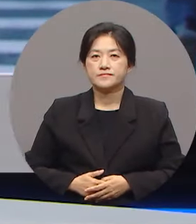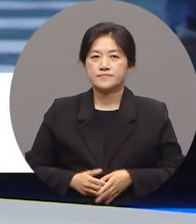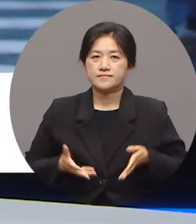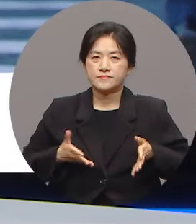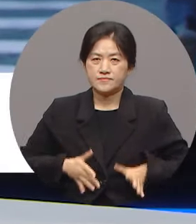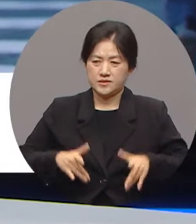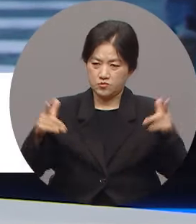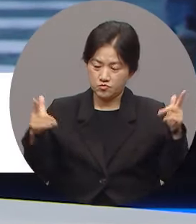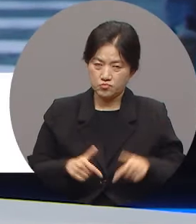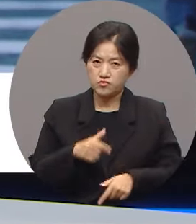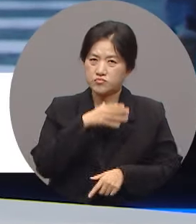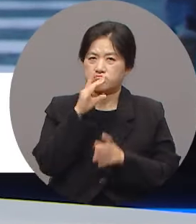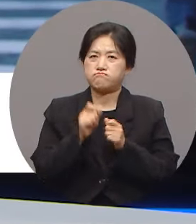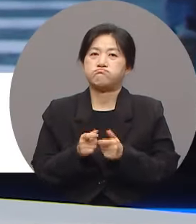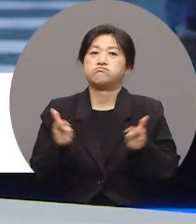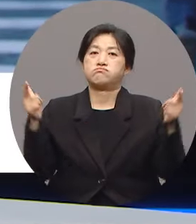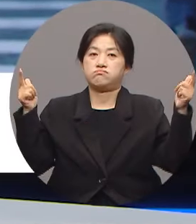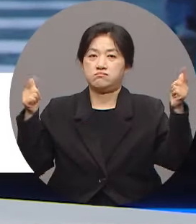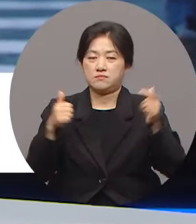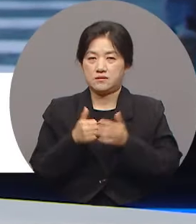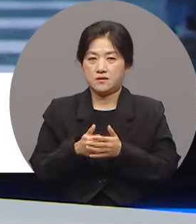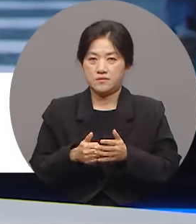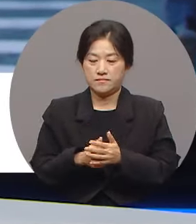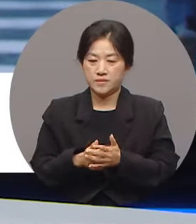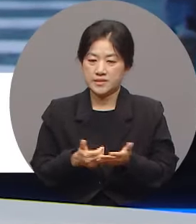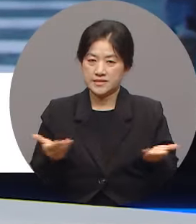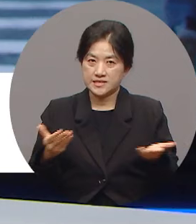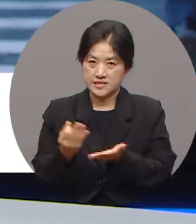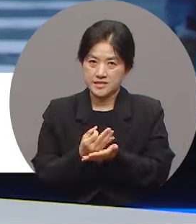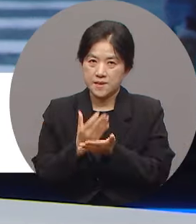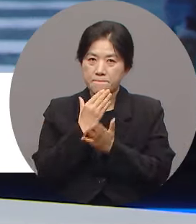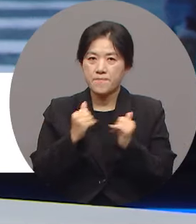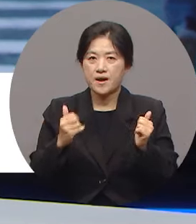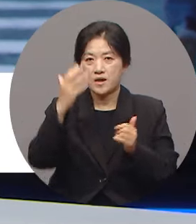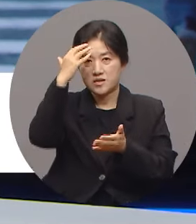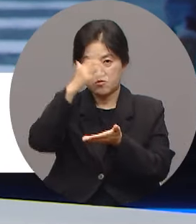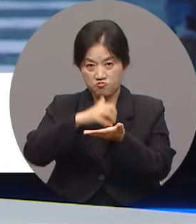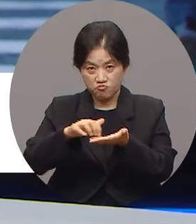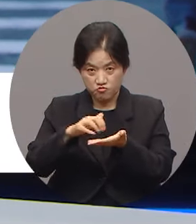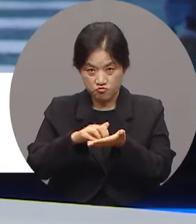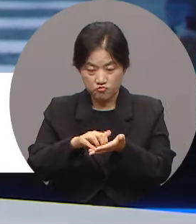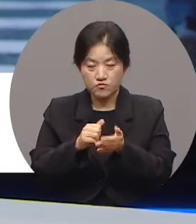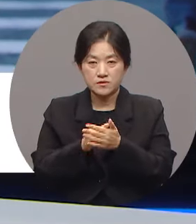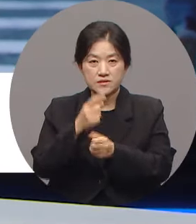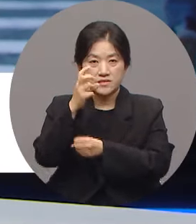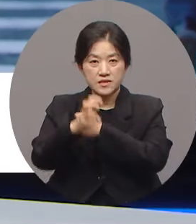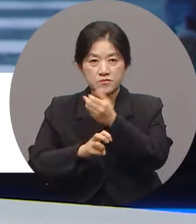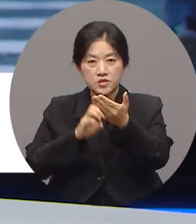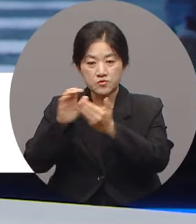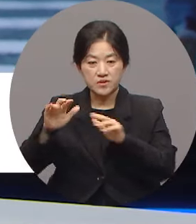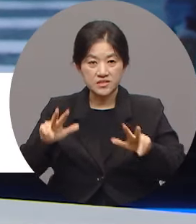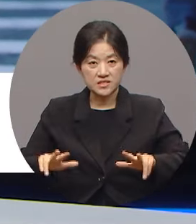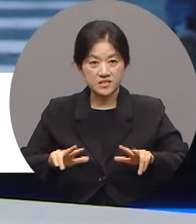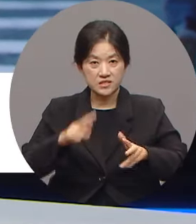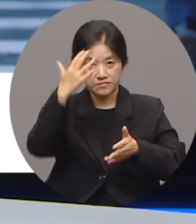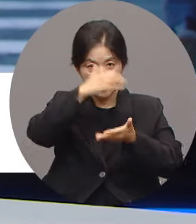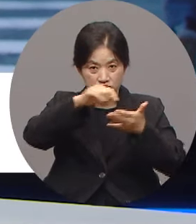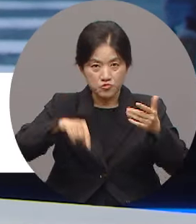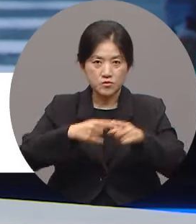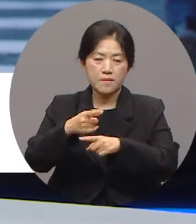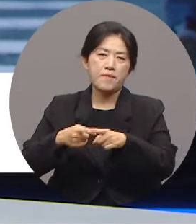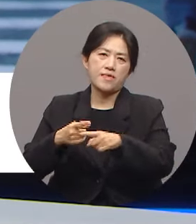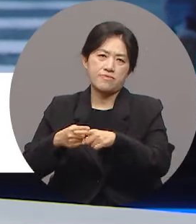저출산 고령화의 영향으로 생산연령 인구 비중이 30년 뒤에는 전체 인구의 절반 수준까지 떨어질